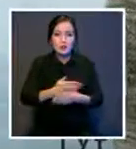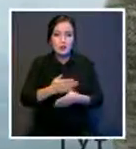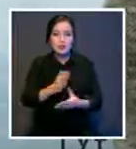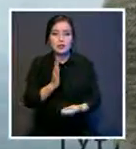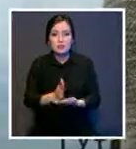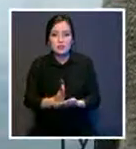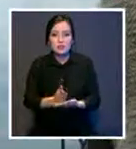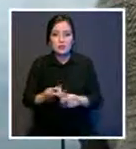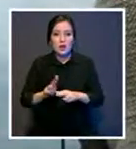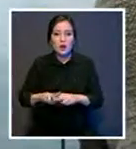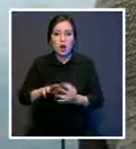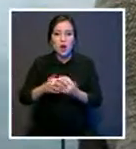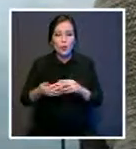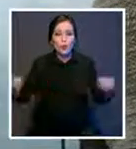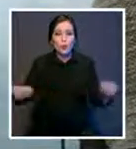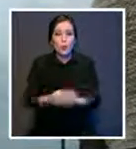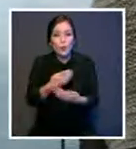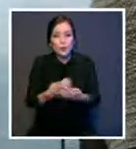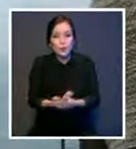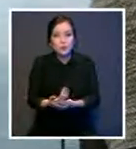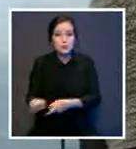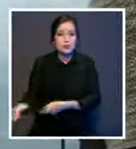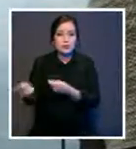Бұның бәрі ауылға келген жаңалық. Сондықтан біздің